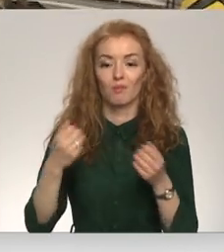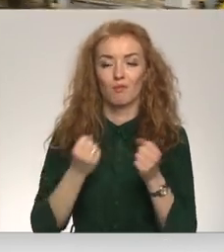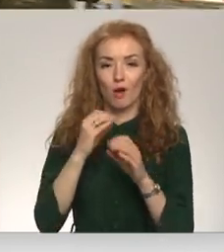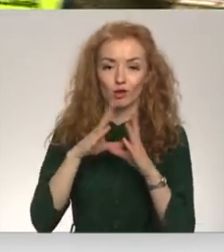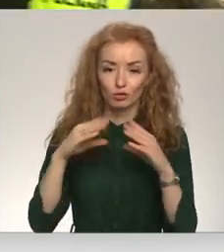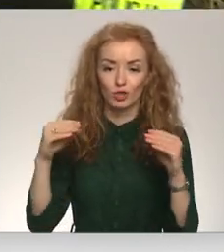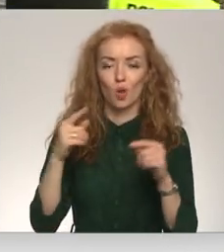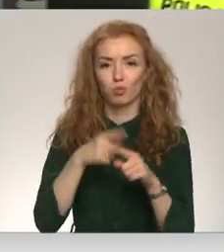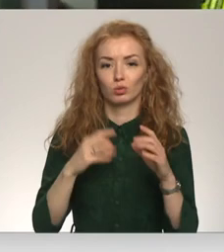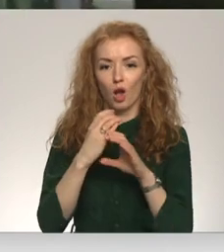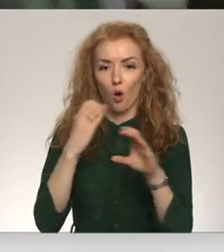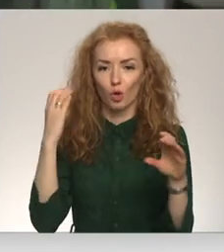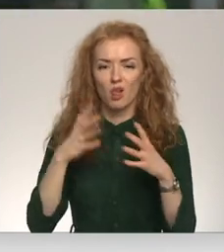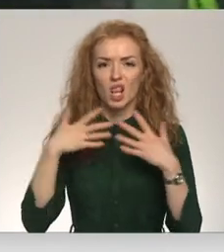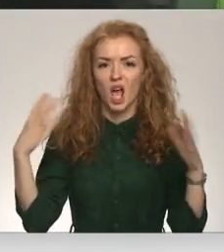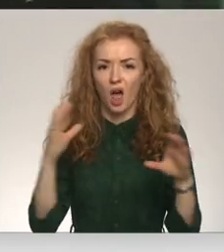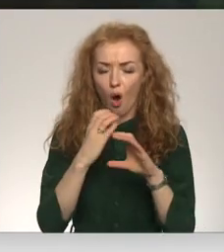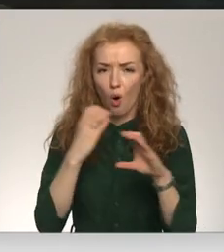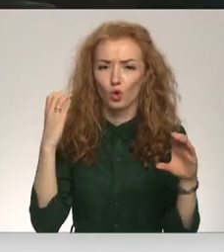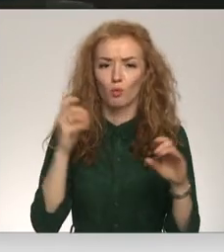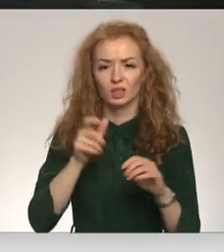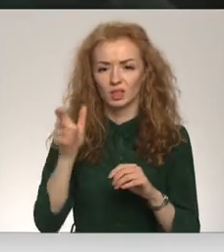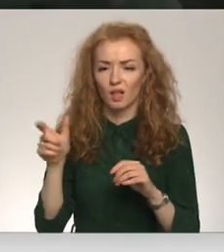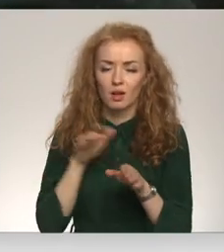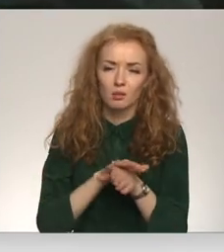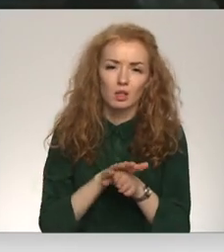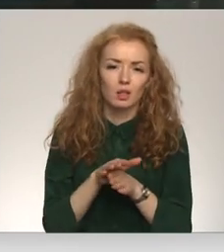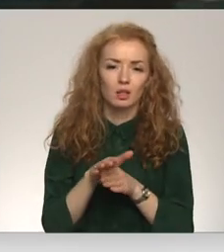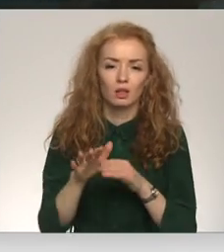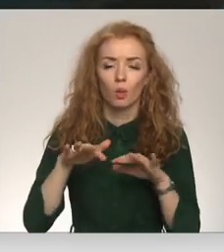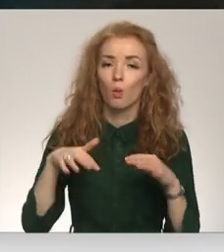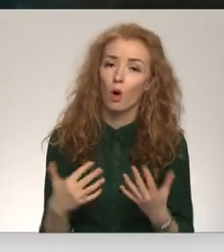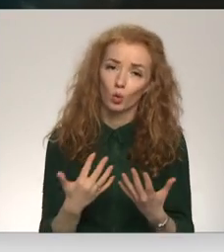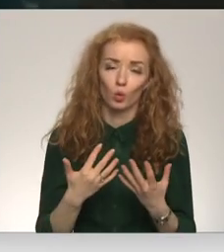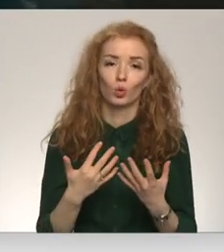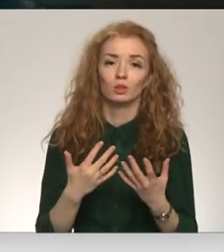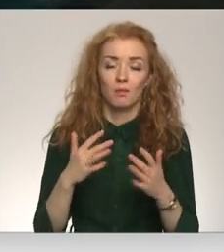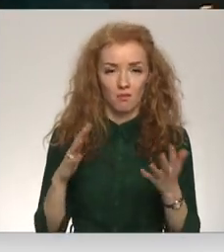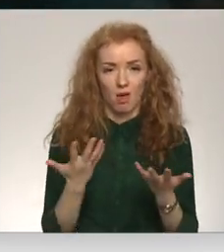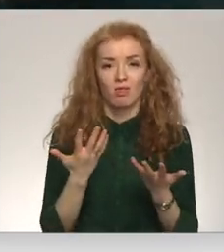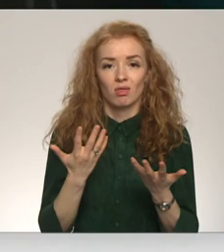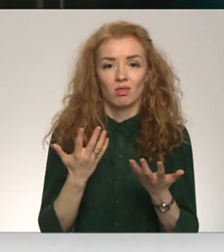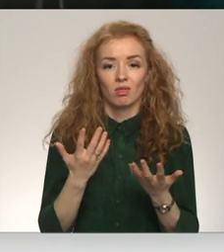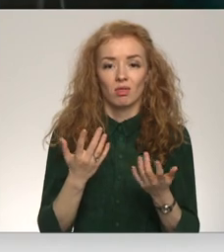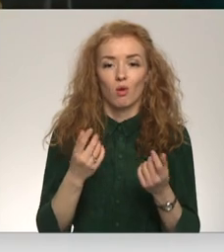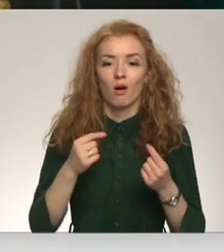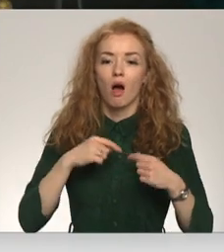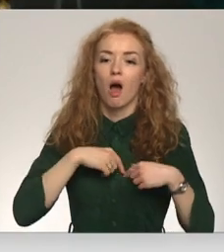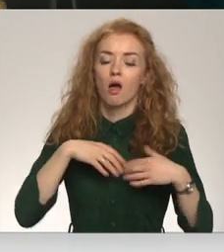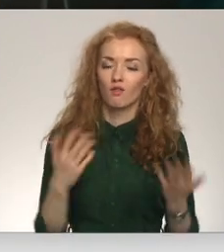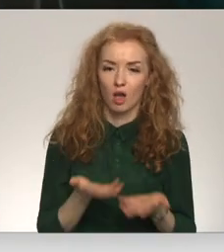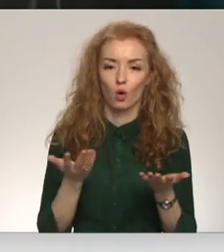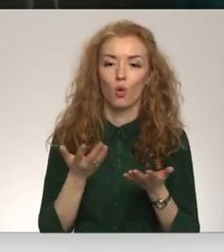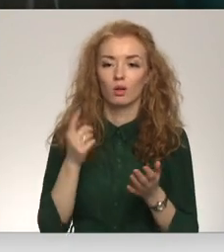pusautobusi, lielie autobusi, cilvēku pilni. Pārguruši, bet tajā pašā laikā atviegloti, ka tikuši